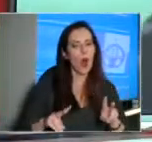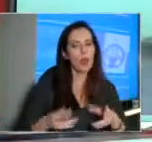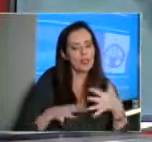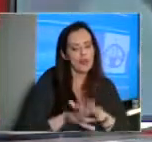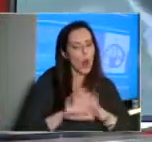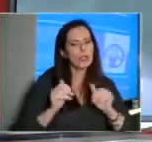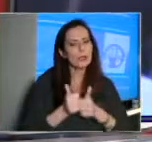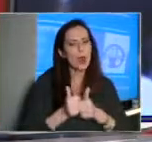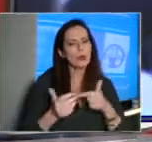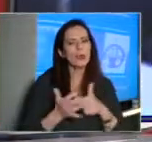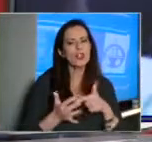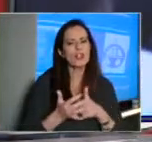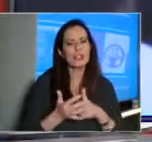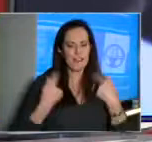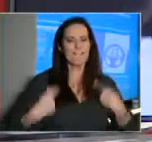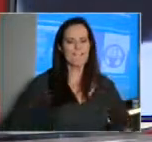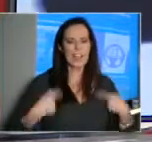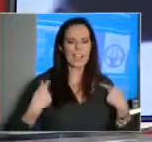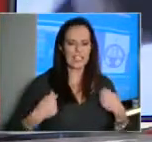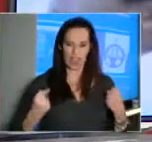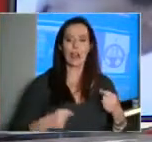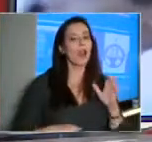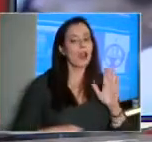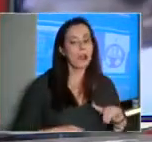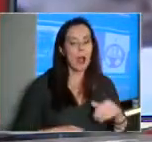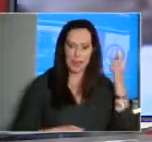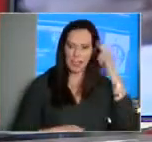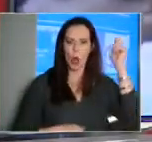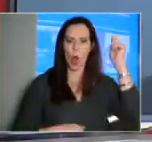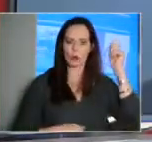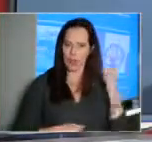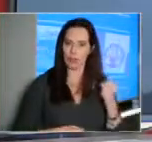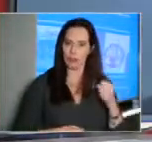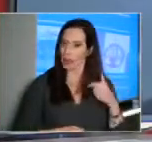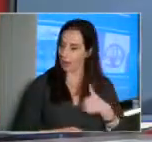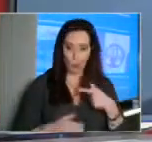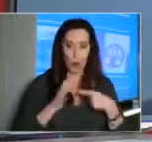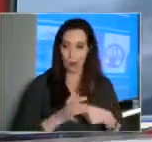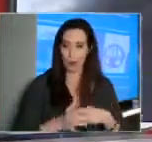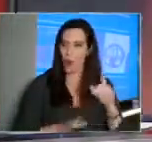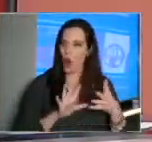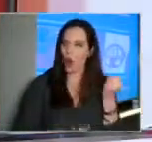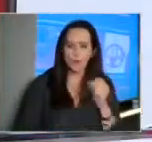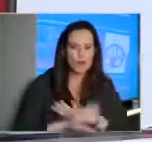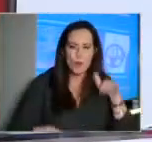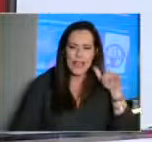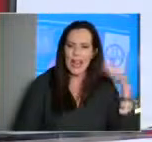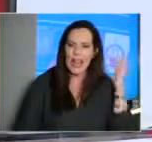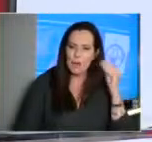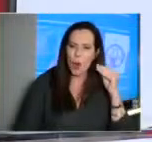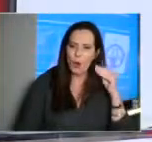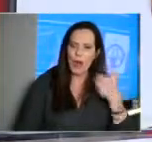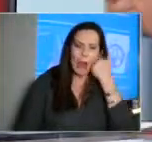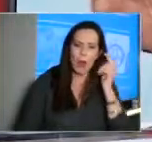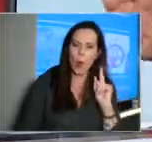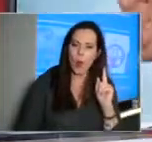לא רק ספורט כדי שפיזית אתה תהיה חזק, אלא גם אינטלקטואלית תהיה חזק. אצלנו למשל לא לוקחים אף ילד ללמוד